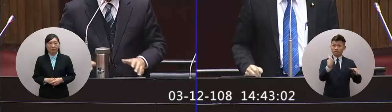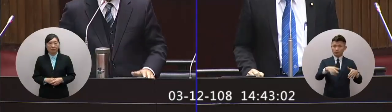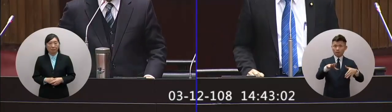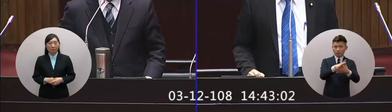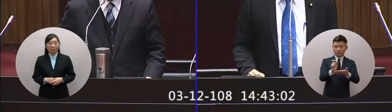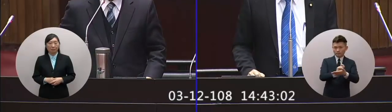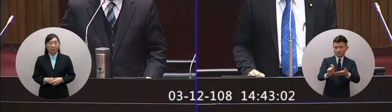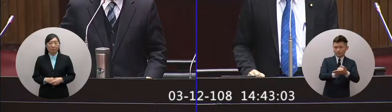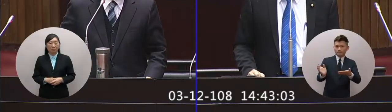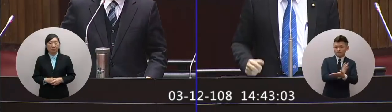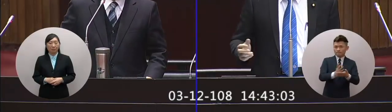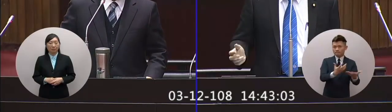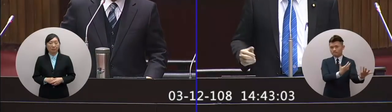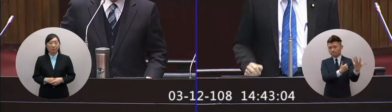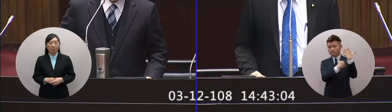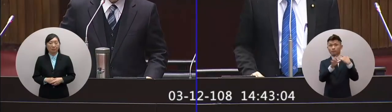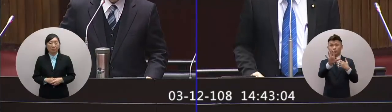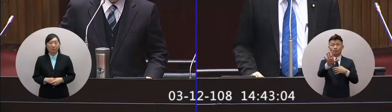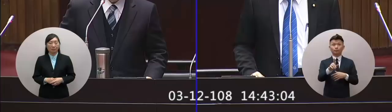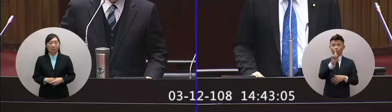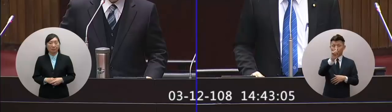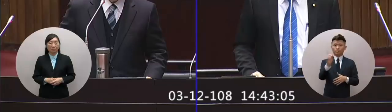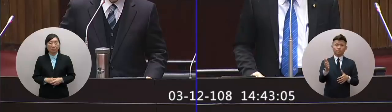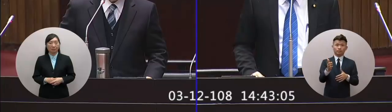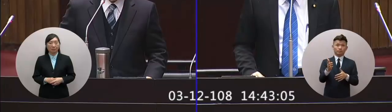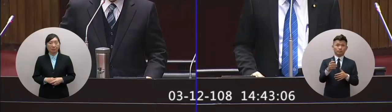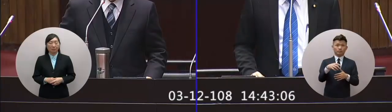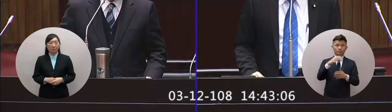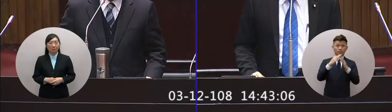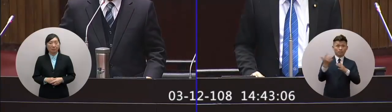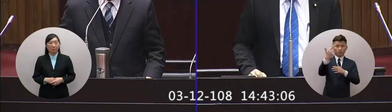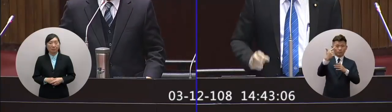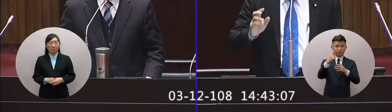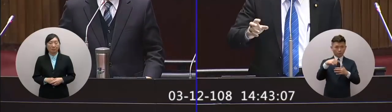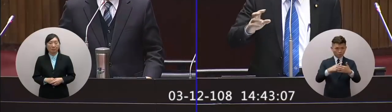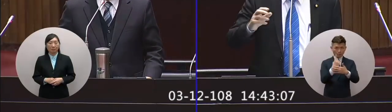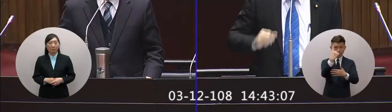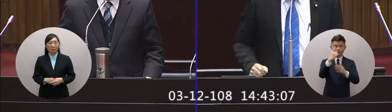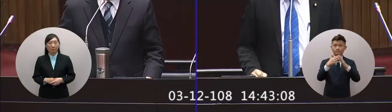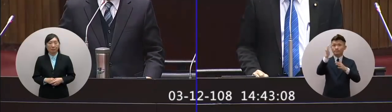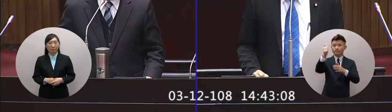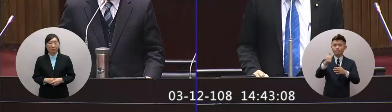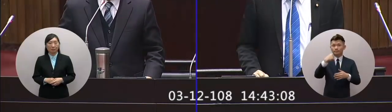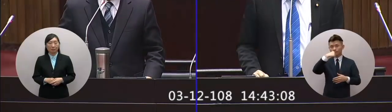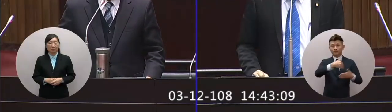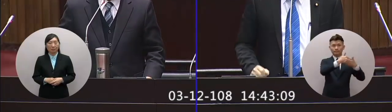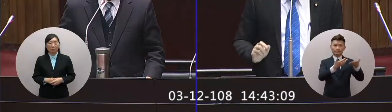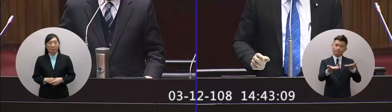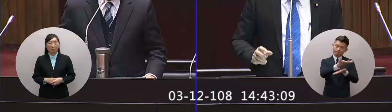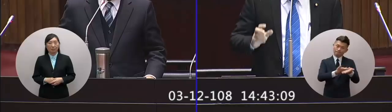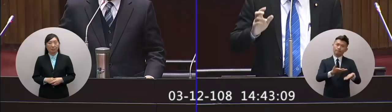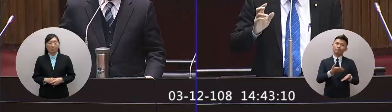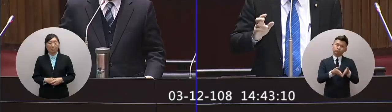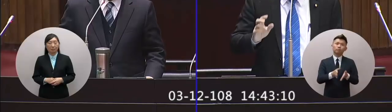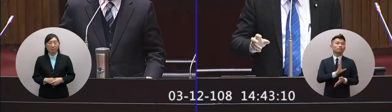今天呢、啊，这个我们很遗憾，就有一个首都市长啊，他说什么？他说啊，两岸交流没有办法避免，但